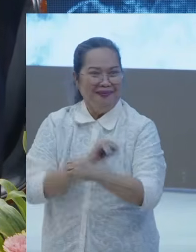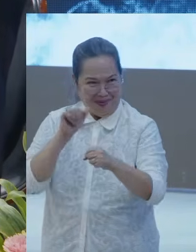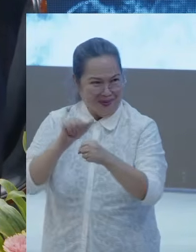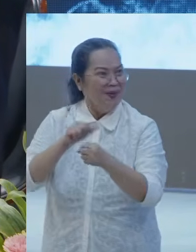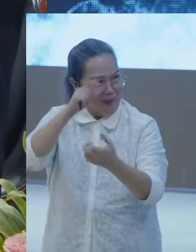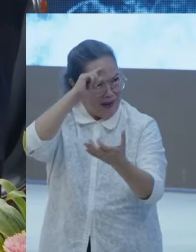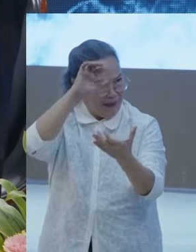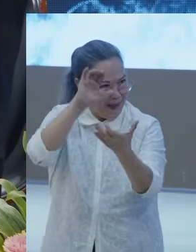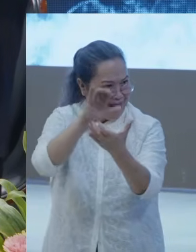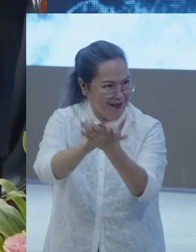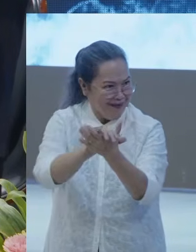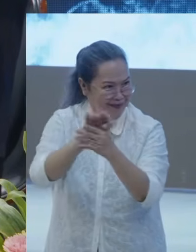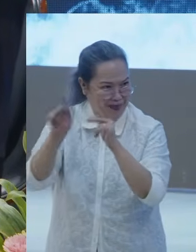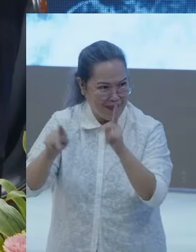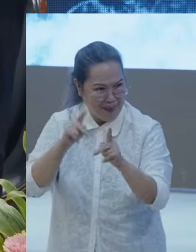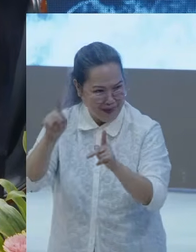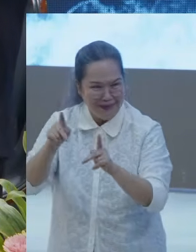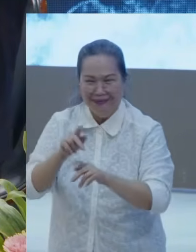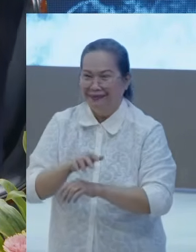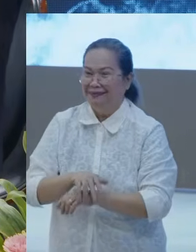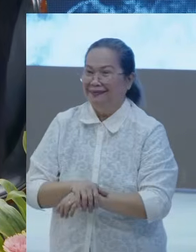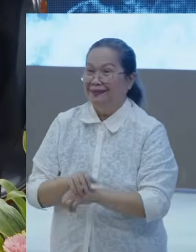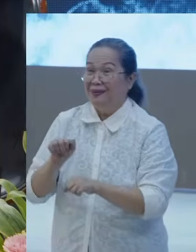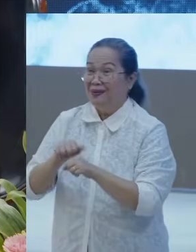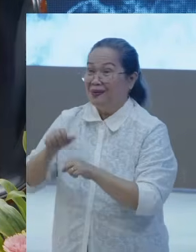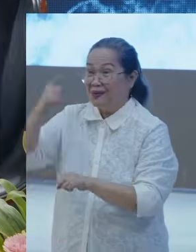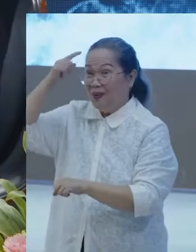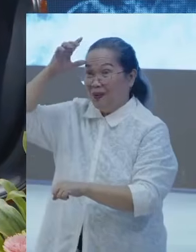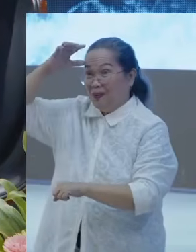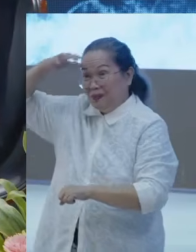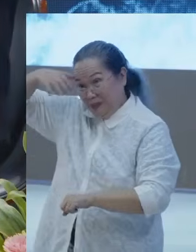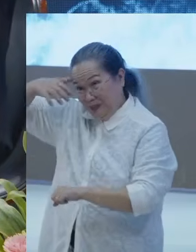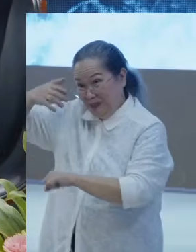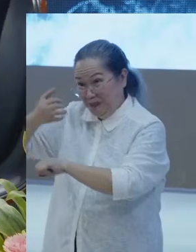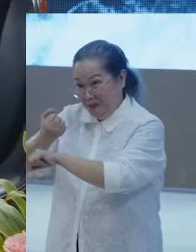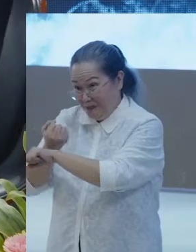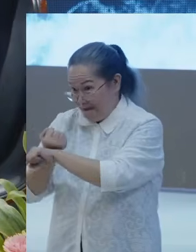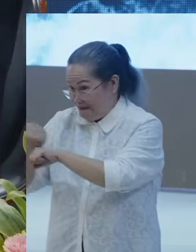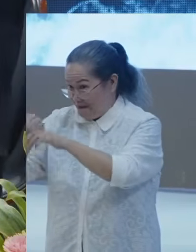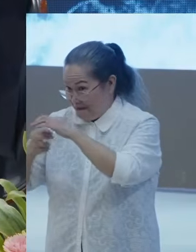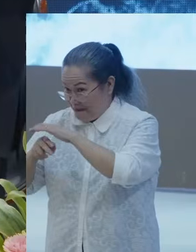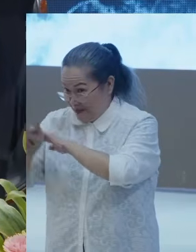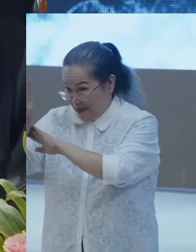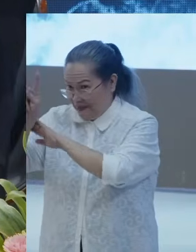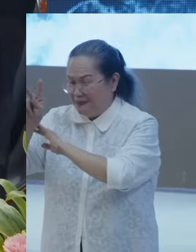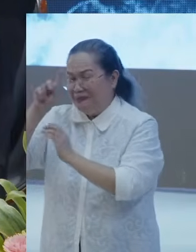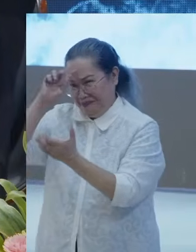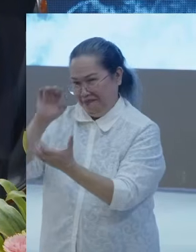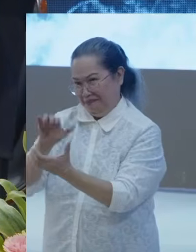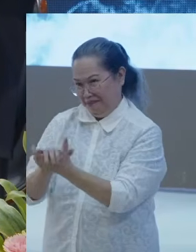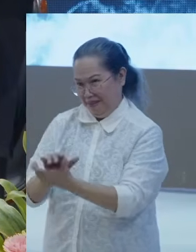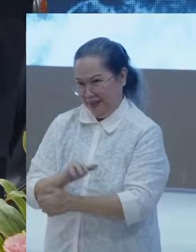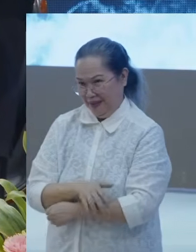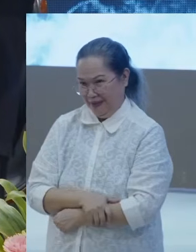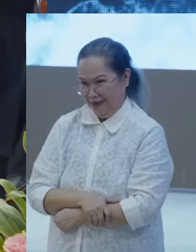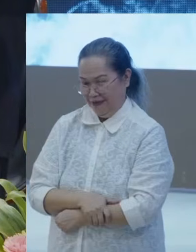naniwala. So isang pasaway na propeta nagpunta sa Nineveh, sila ay naniwala.